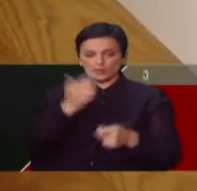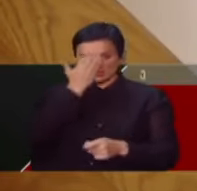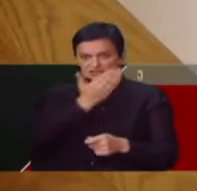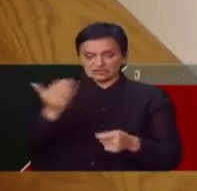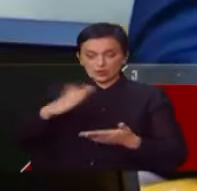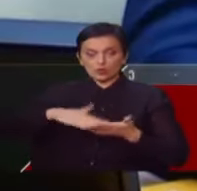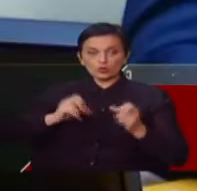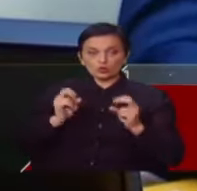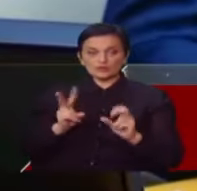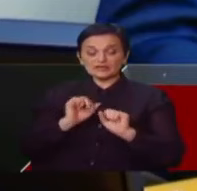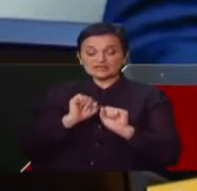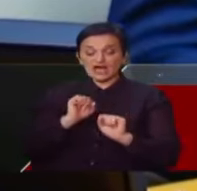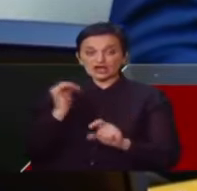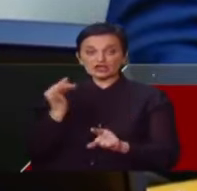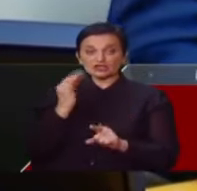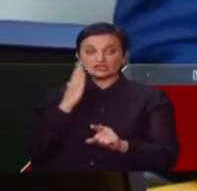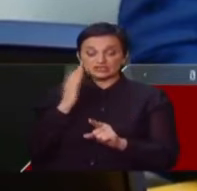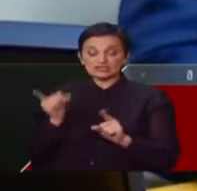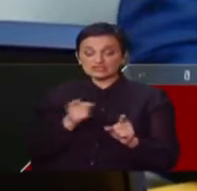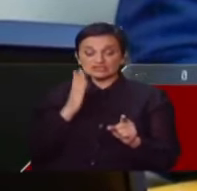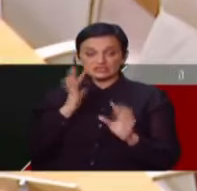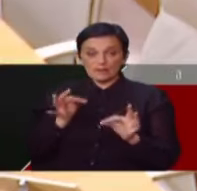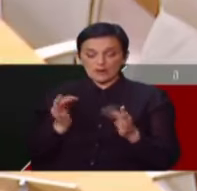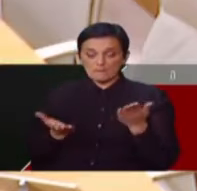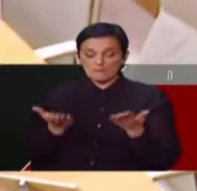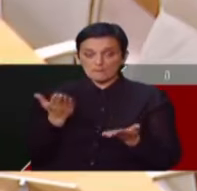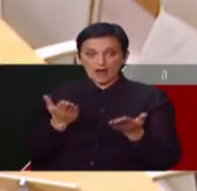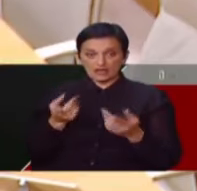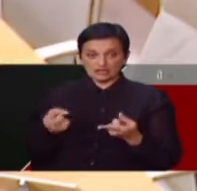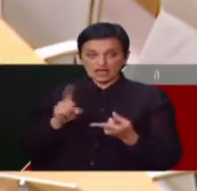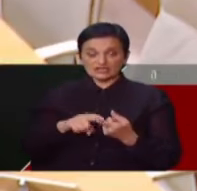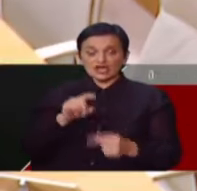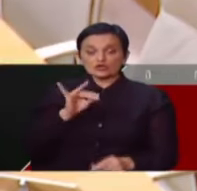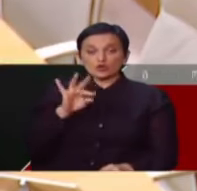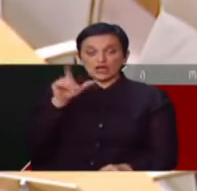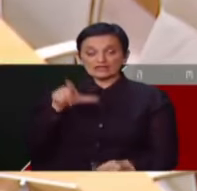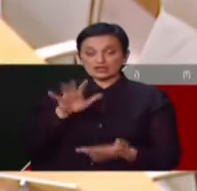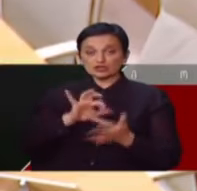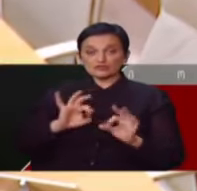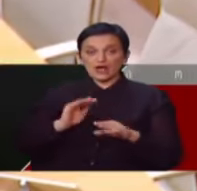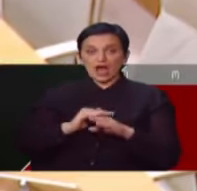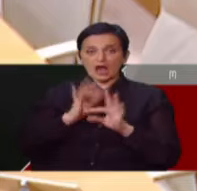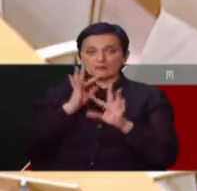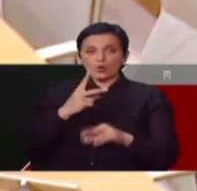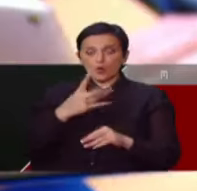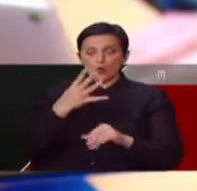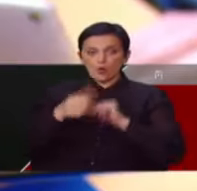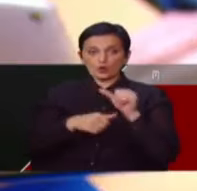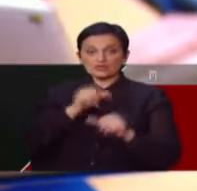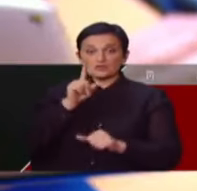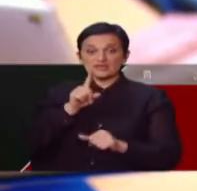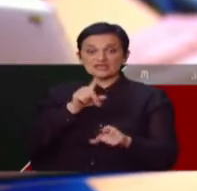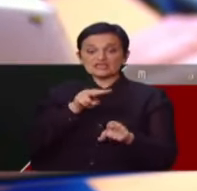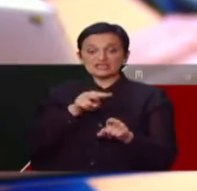საზოგადოებრივი უსაფრთხოების დაცვის ინტერესებს შორის სამართლიან ბალანსს ეფუძნება. რატია ნათამიშვილის განმარტებით, ამნისტია შეეხება 2024 წლის 1